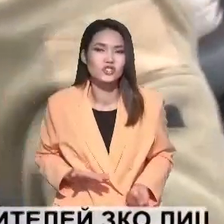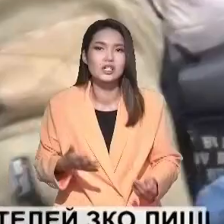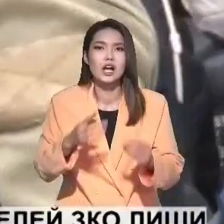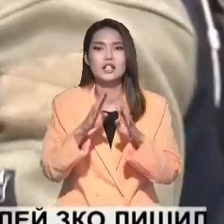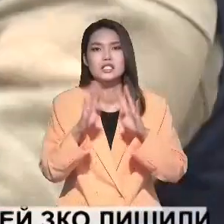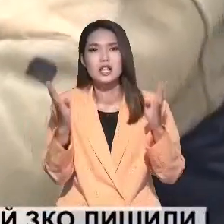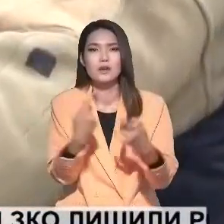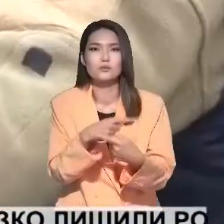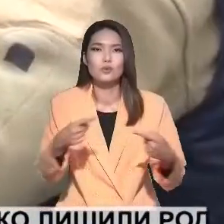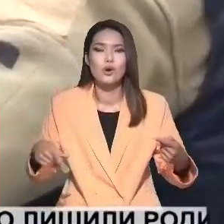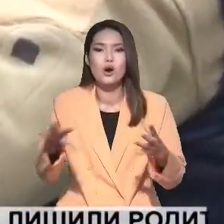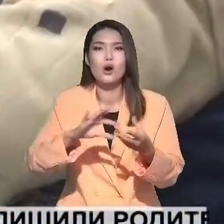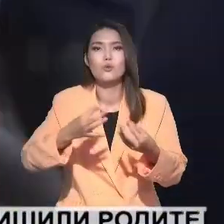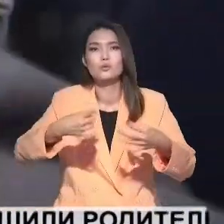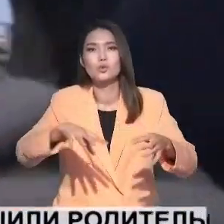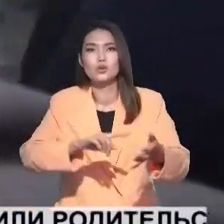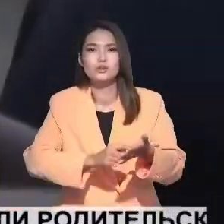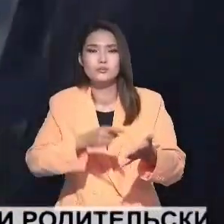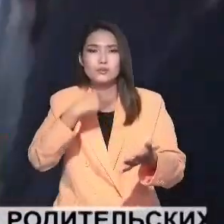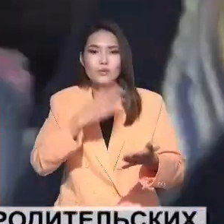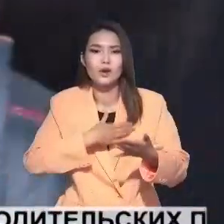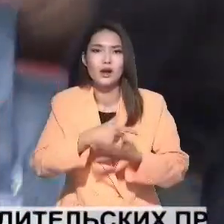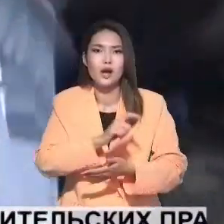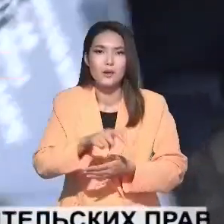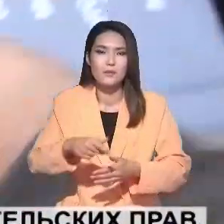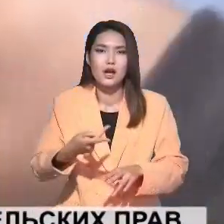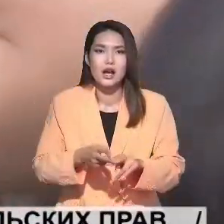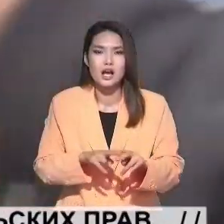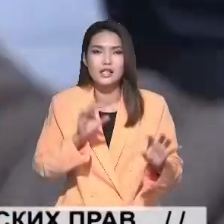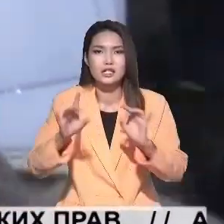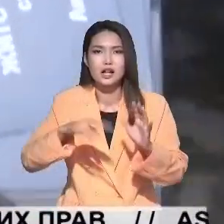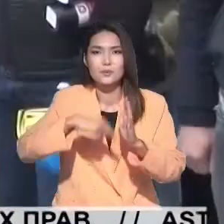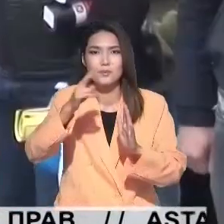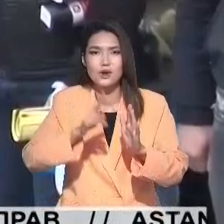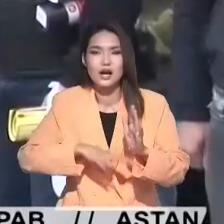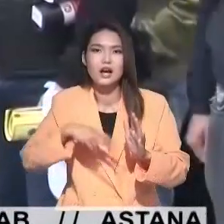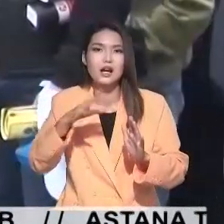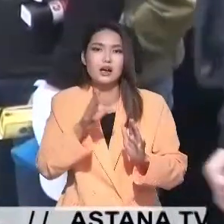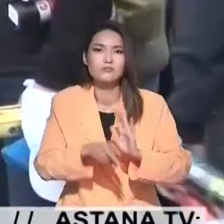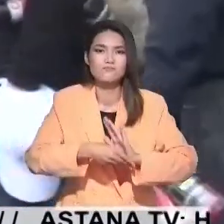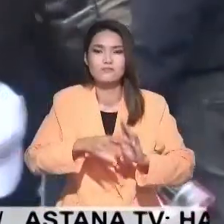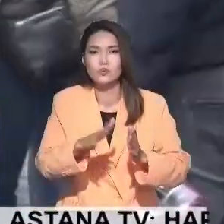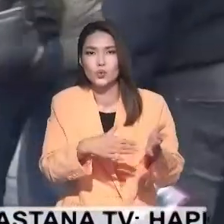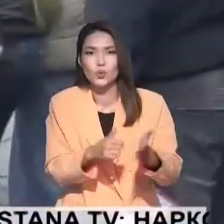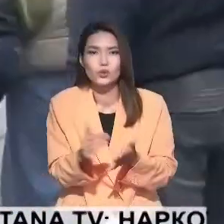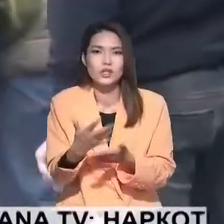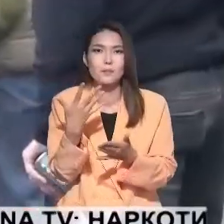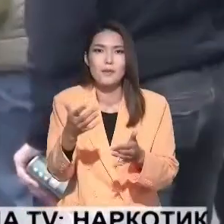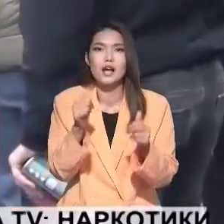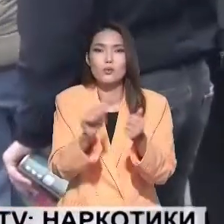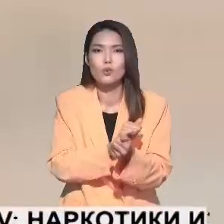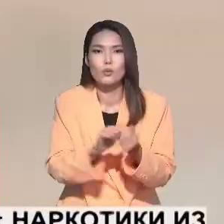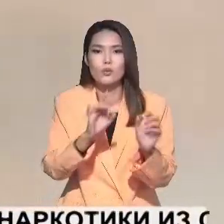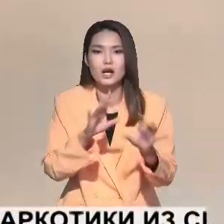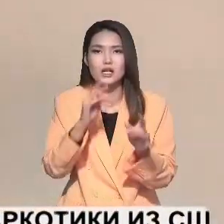заборах и других общедоступных местах, говорят активисты. Рекламу закрасили плотным слоем краски. Кроме того, уничтожено 5 листовок с